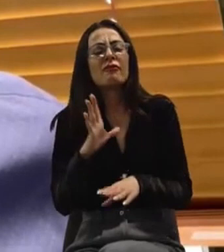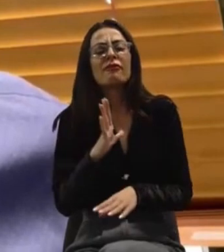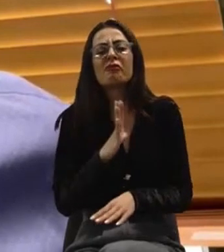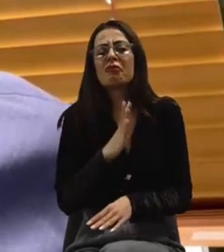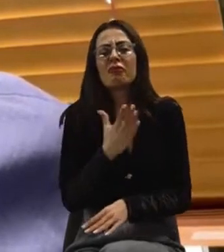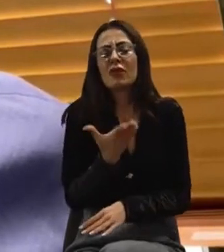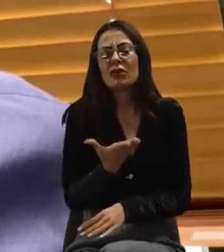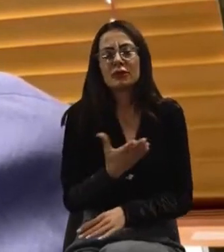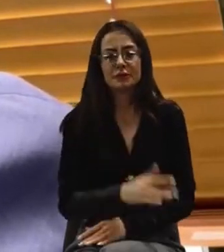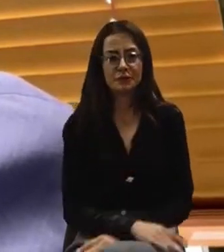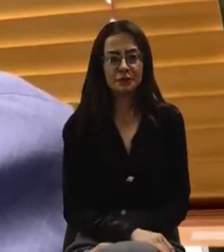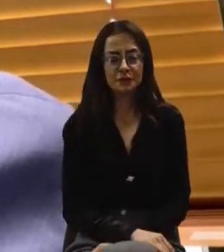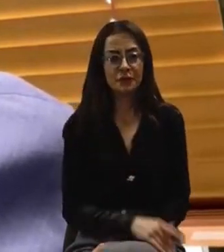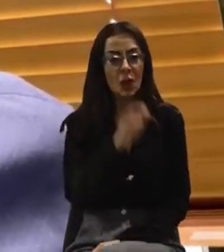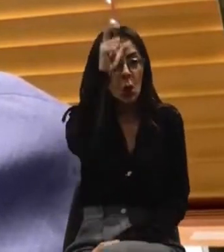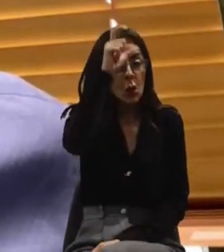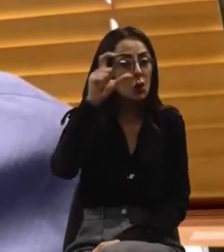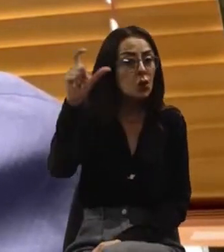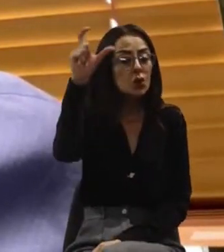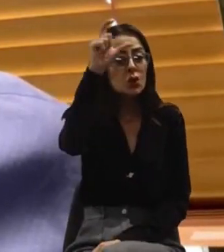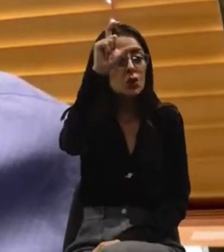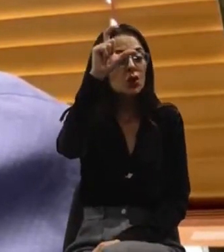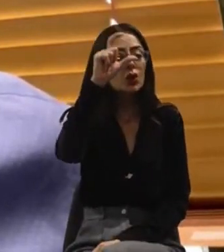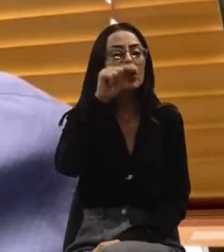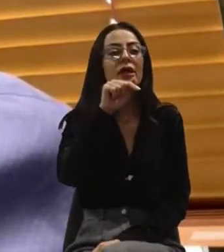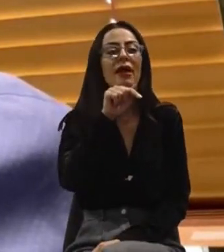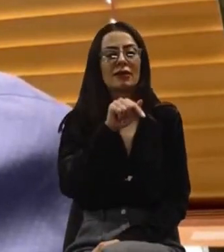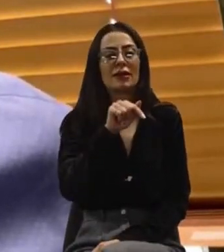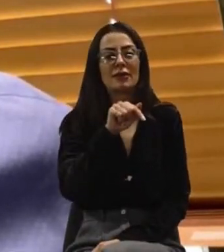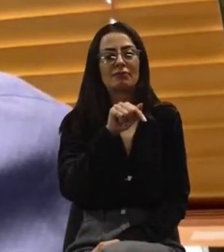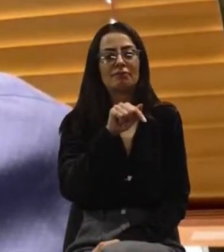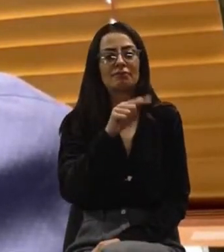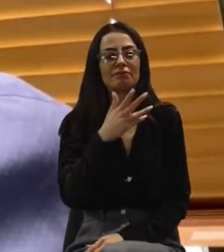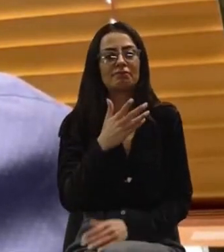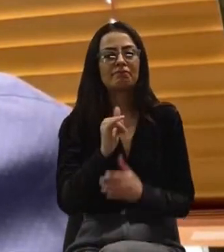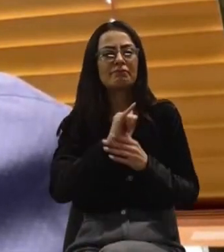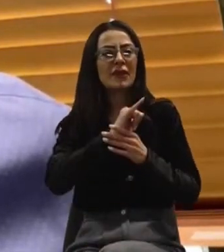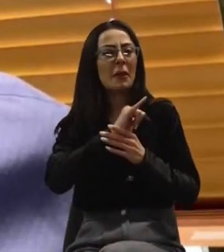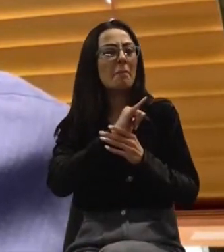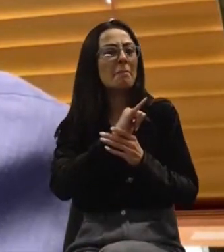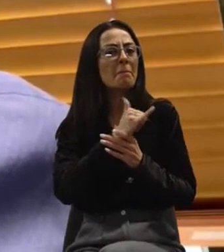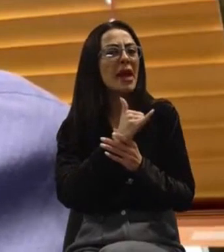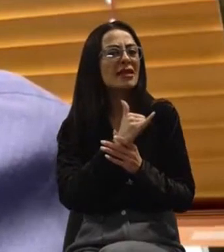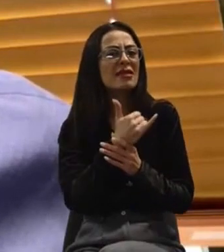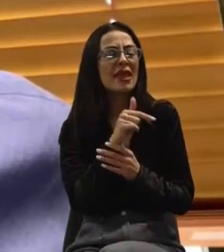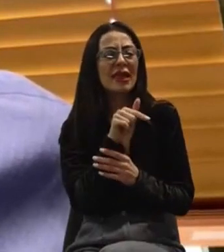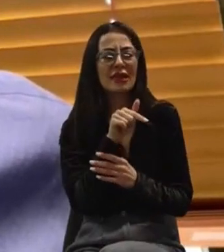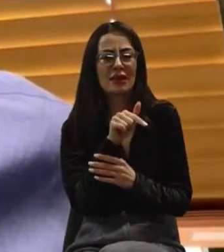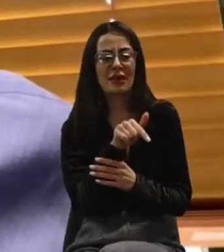olacak bu Türkiye'de orta ve lise eğitimini de maalesef mesleki bilinir